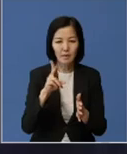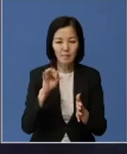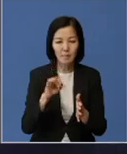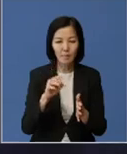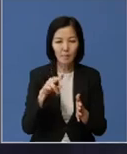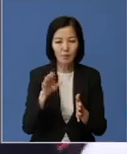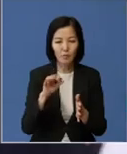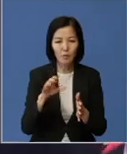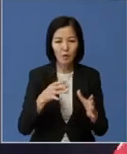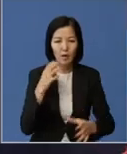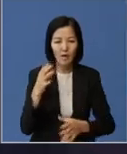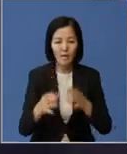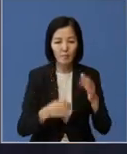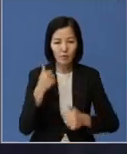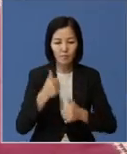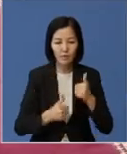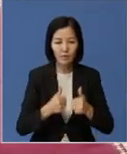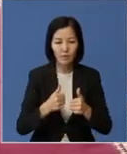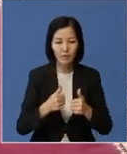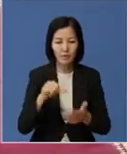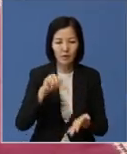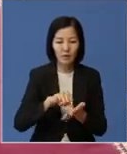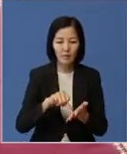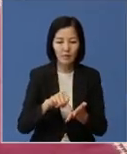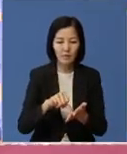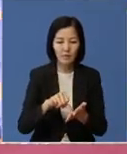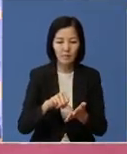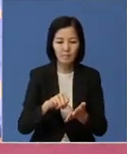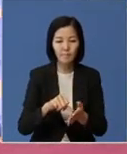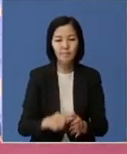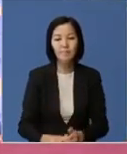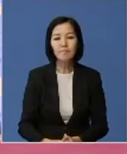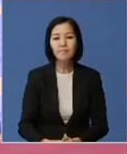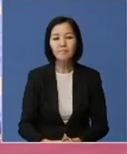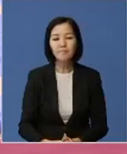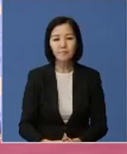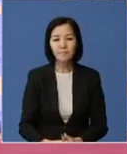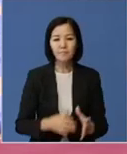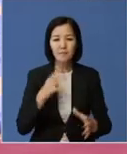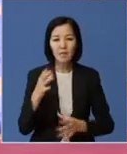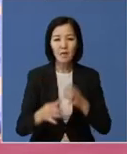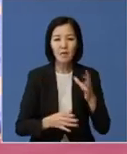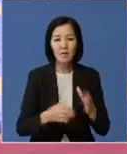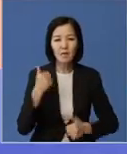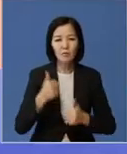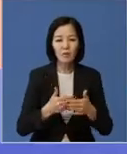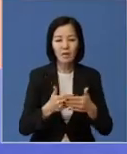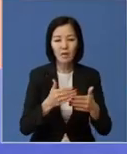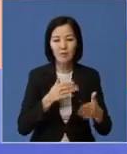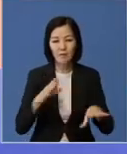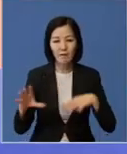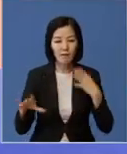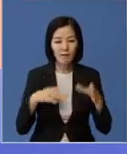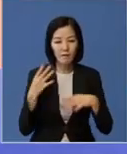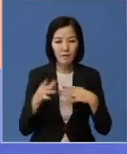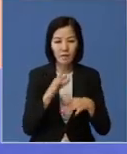әлем чемпионаттары бар осы алда ардагерлер арасында. Соған күресеміз деген ойдамыз. Бұл жарыс палуандар үшін халықаралық додалар алдындағы дайындық кезеңі болып